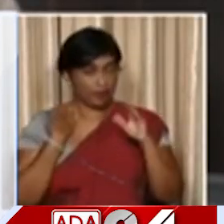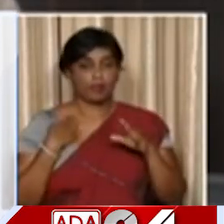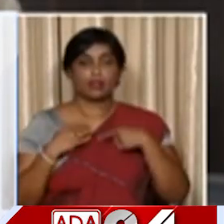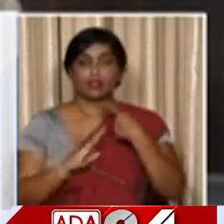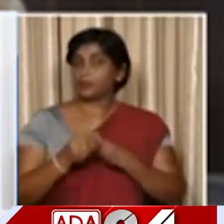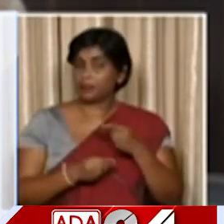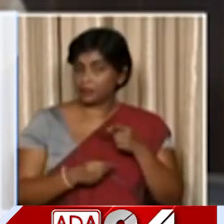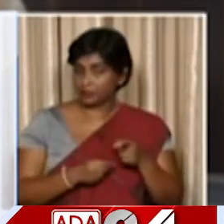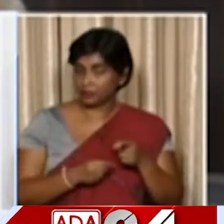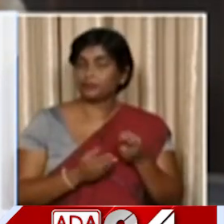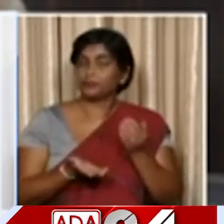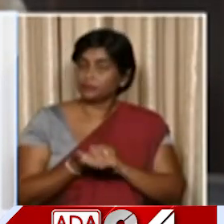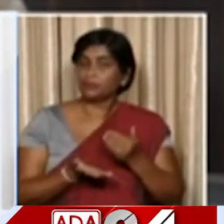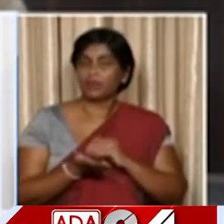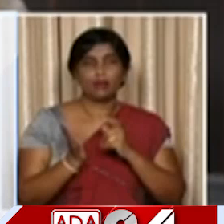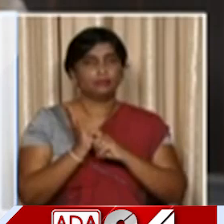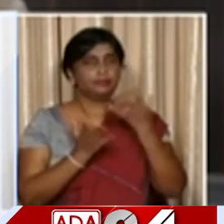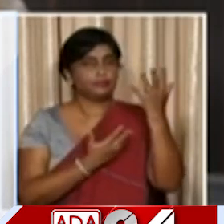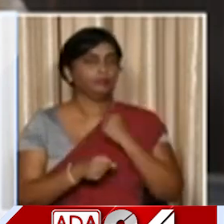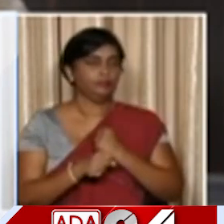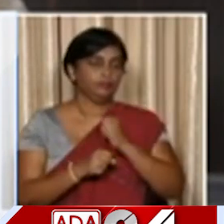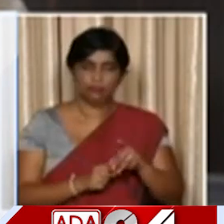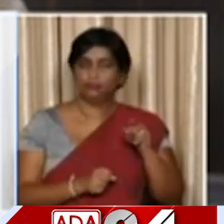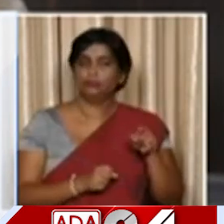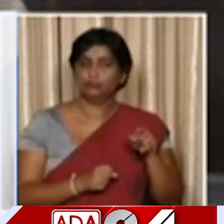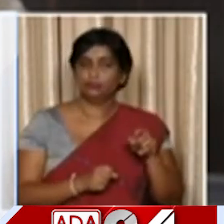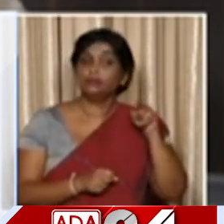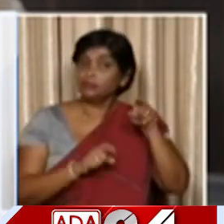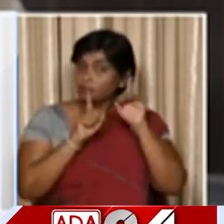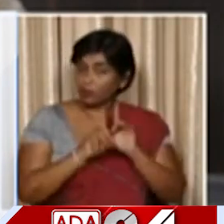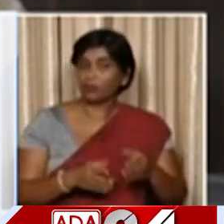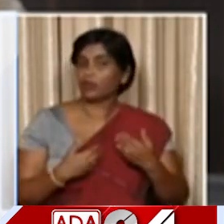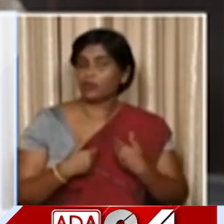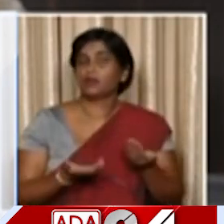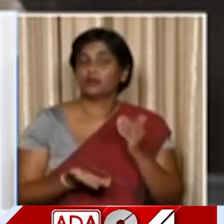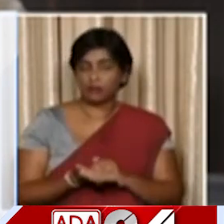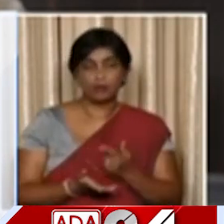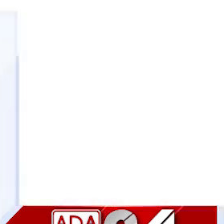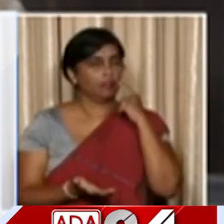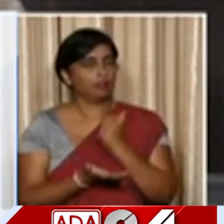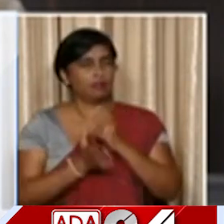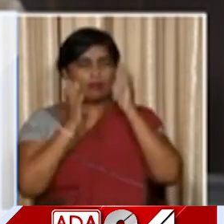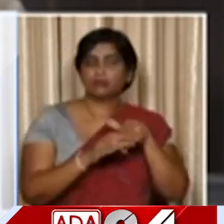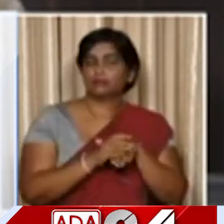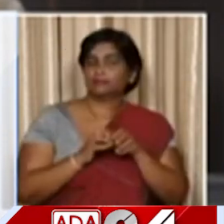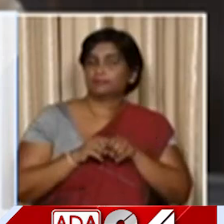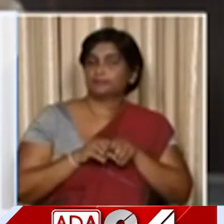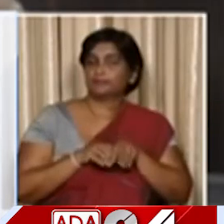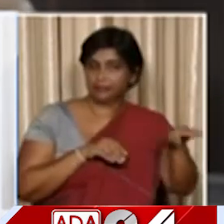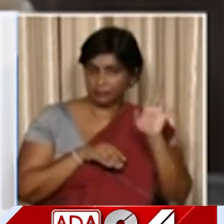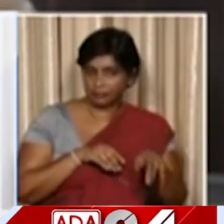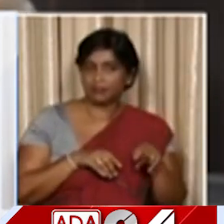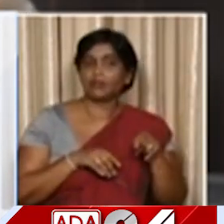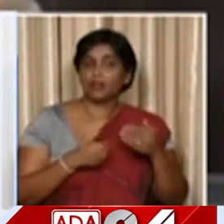දේශීය වෙළඳ පොළ තව තවත් ණය ගැනීමට රජයට සිද්ධ වෙනවා. එහෙම වුණොත් අපි නැවතත් ආර්ථික අපායට ලිස්සා හැද